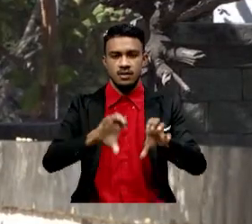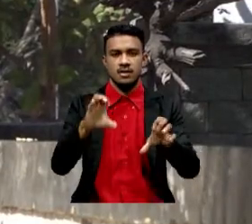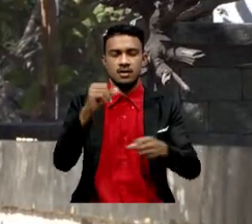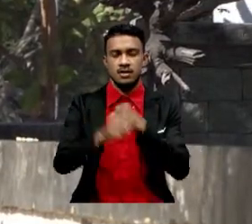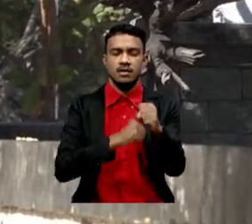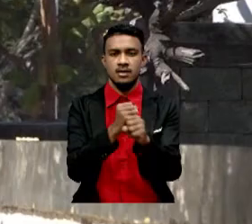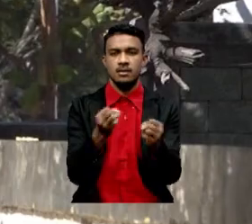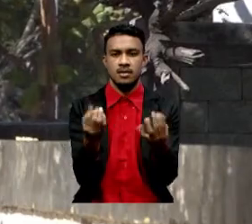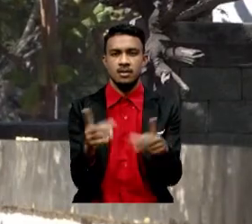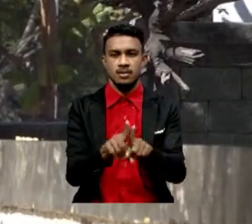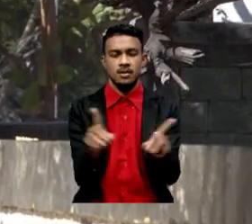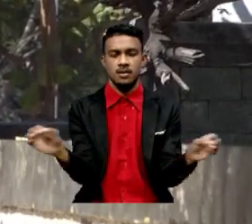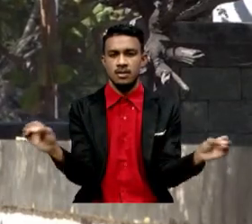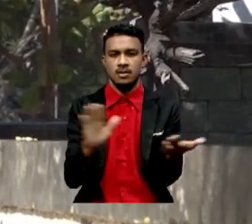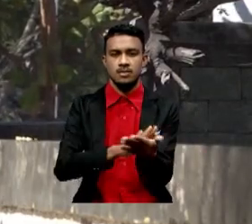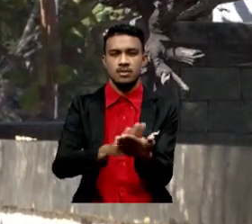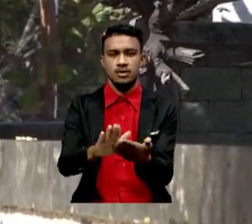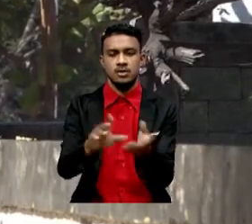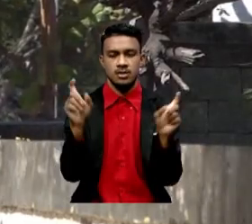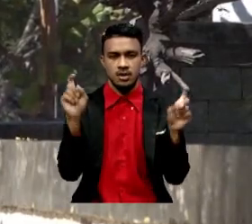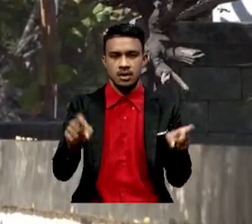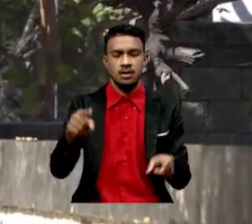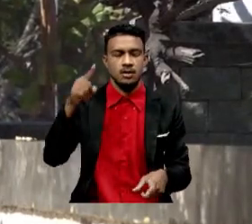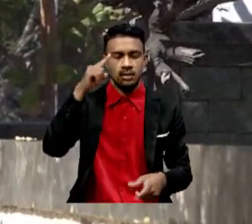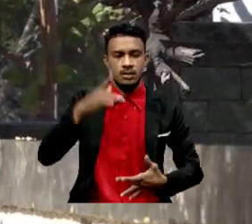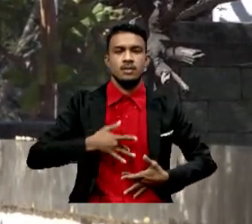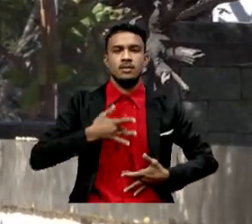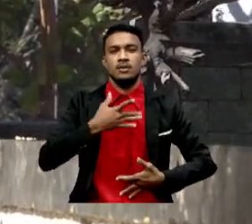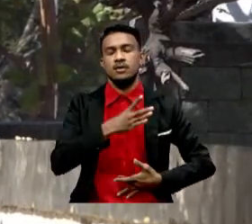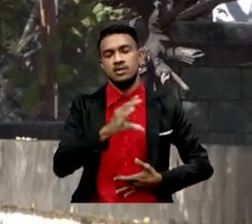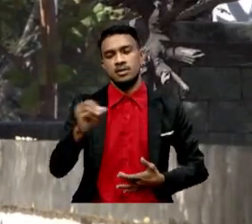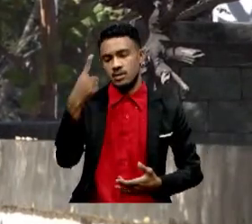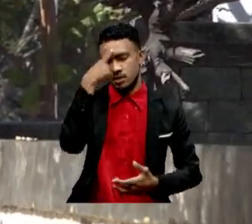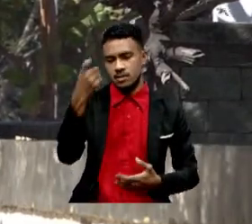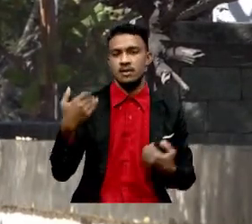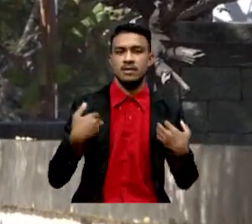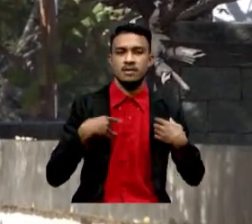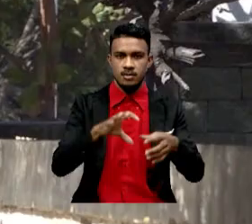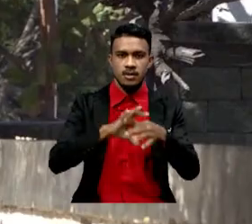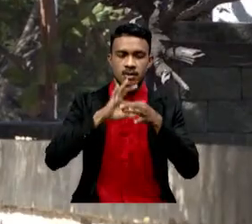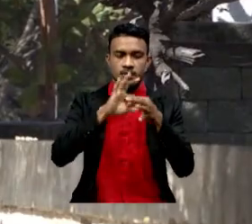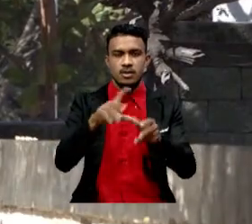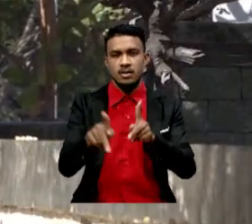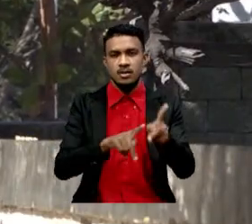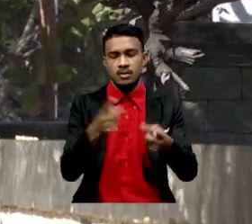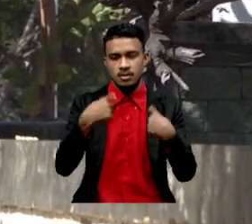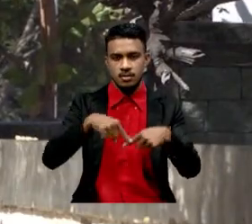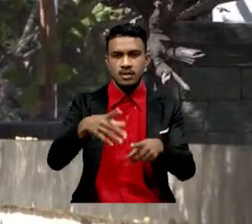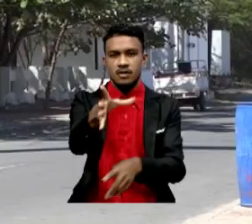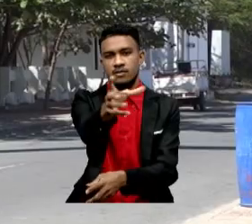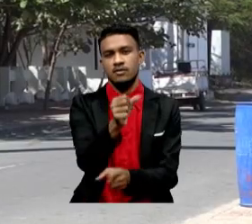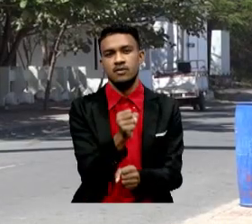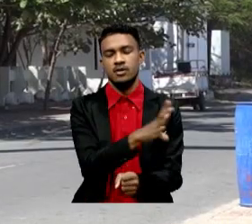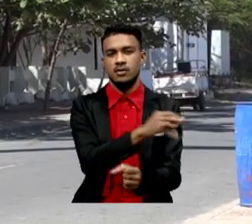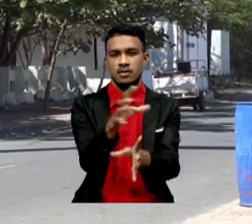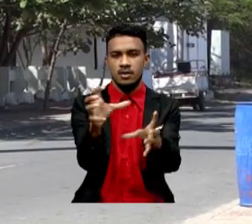sentela seguro. Tengki matan moris neon nain. Tamba dala ruma iha ekipa patrulyamento mai foti no hadau.